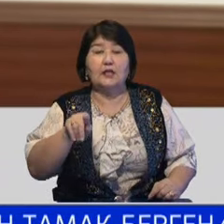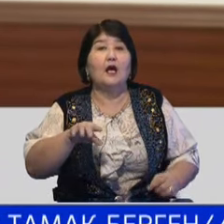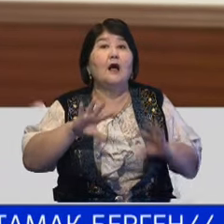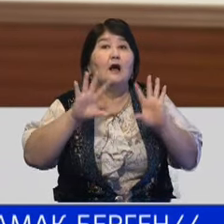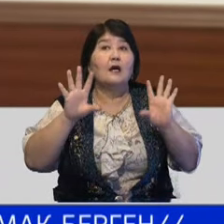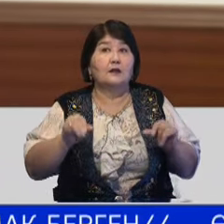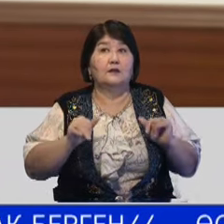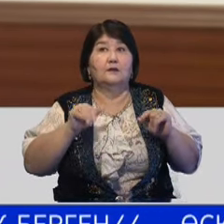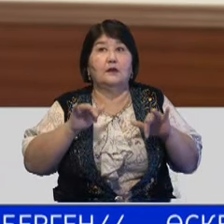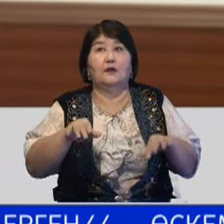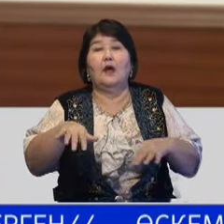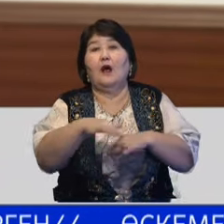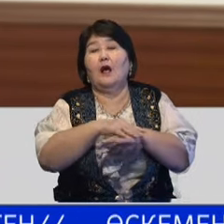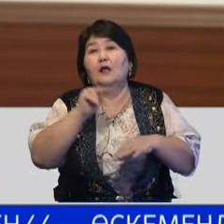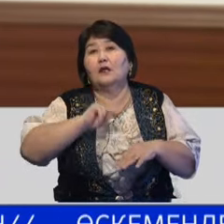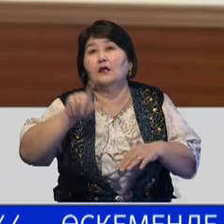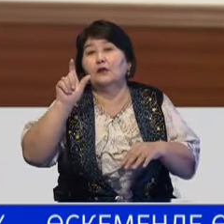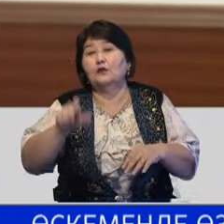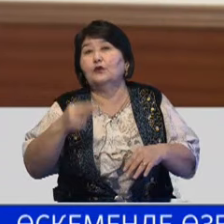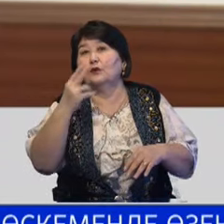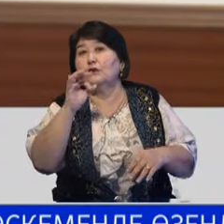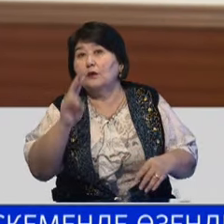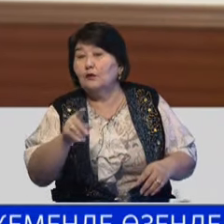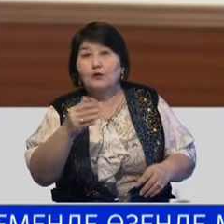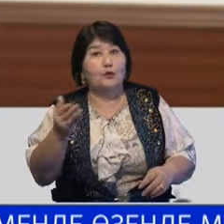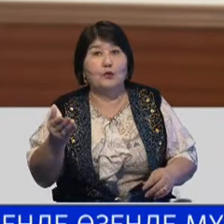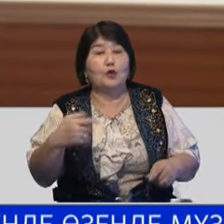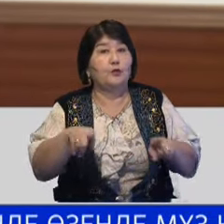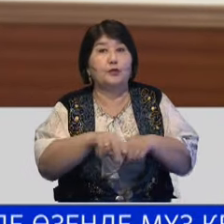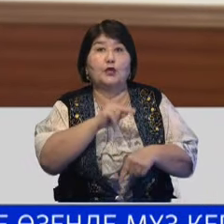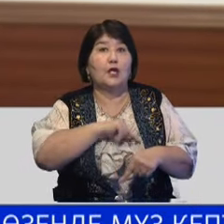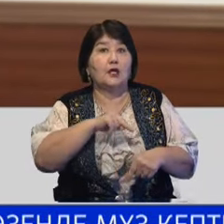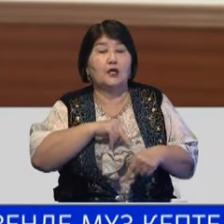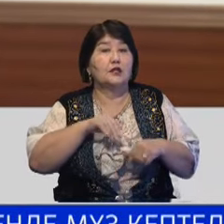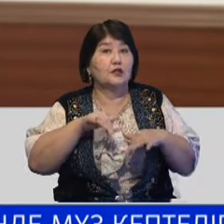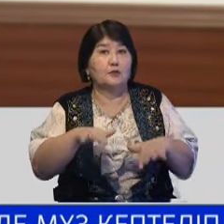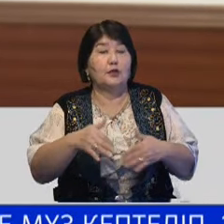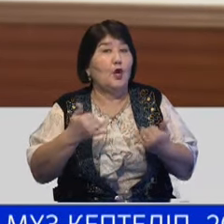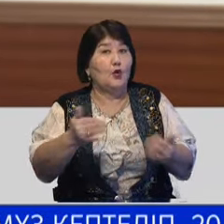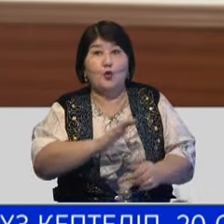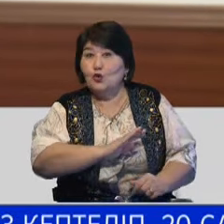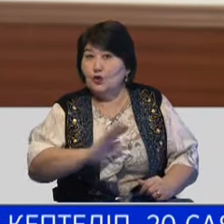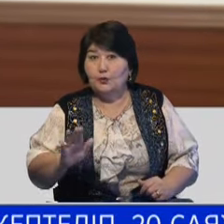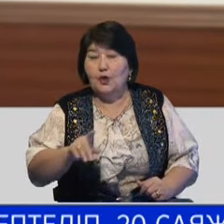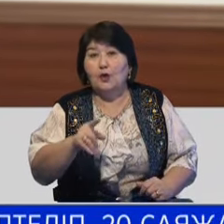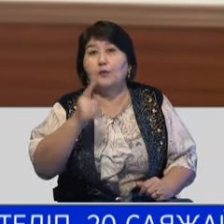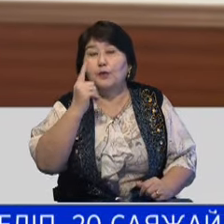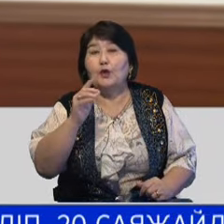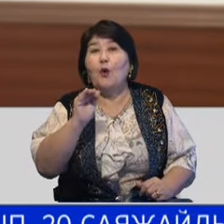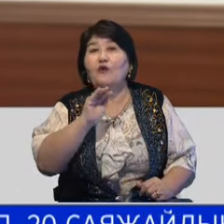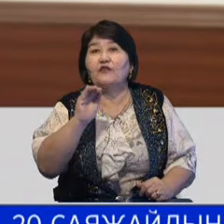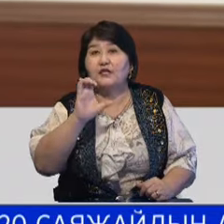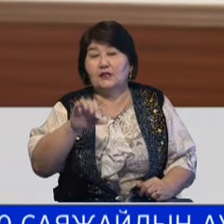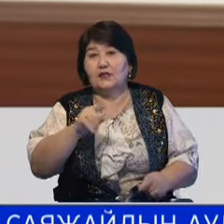деле, халыққа қызмет көрсету орталығы, олар бұндай қызметтерді көрсетпейді, оның бэк-офис